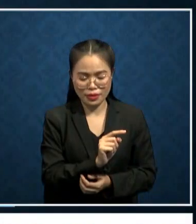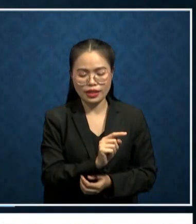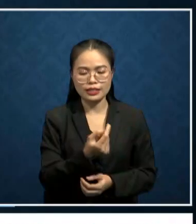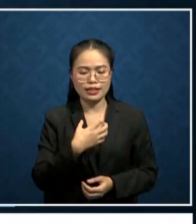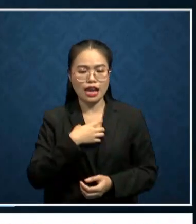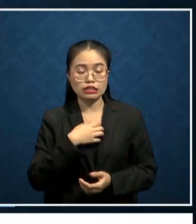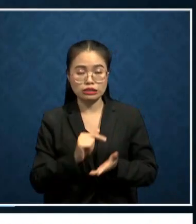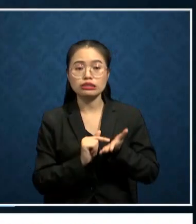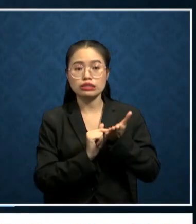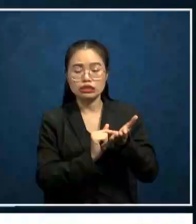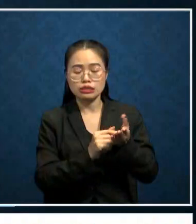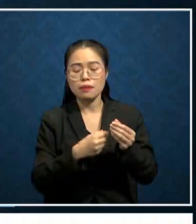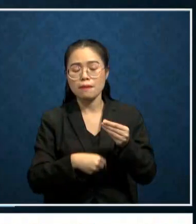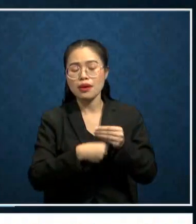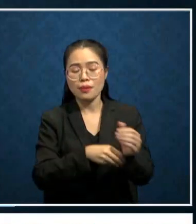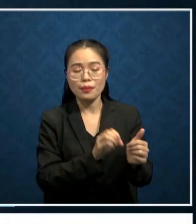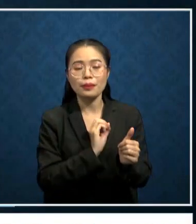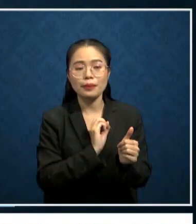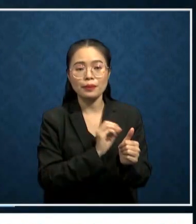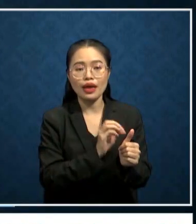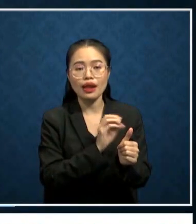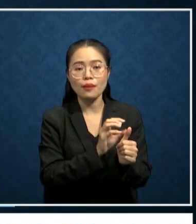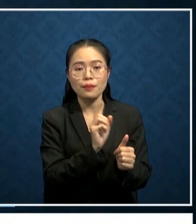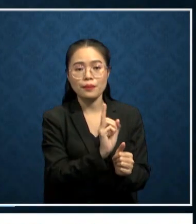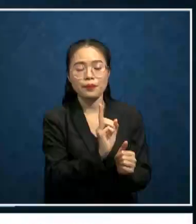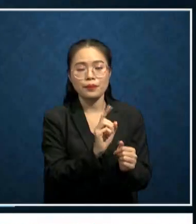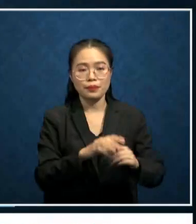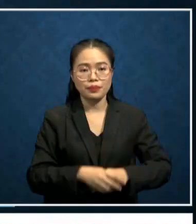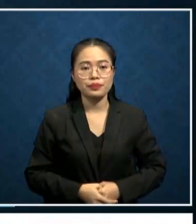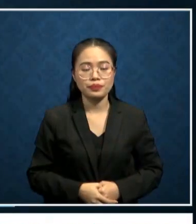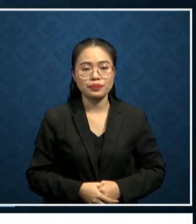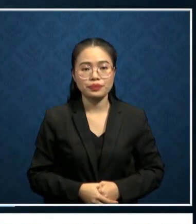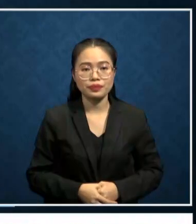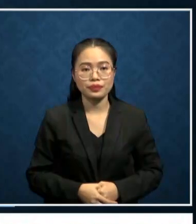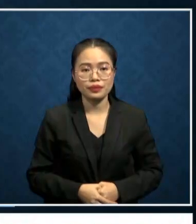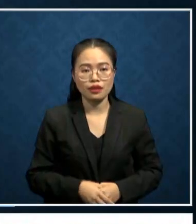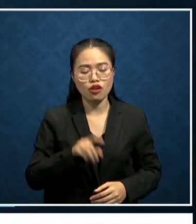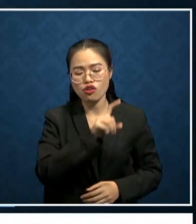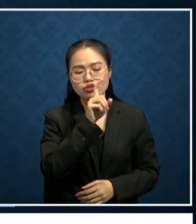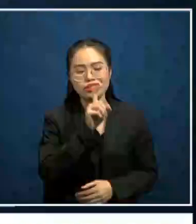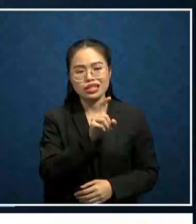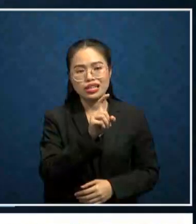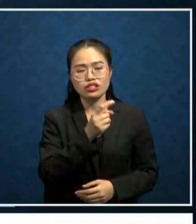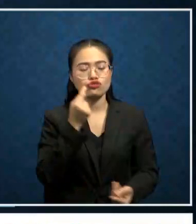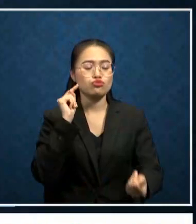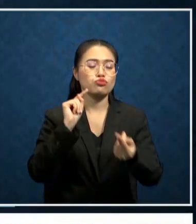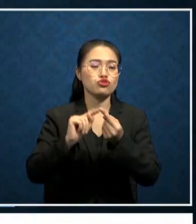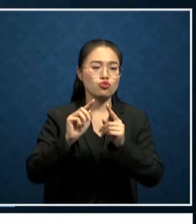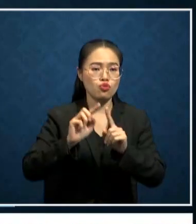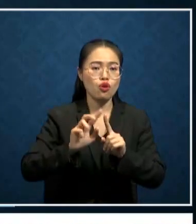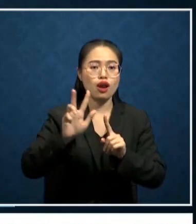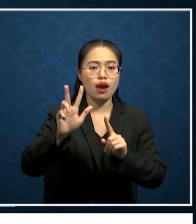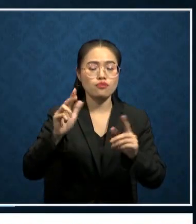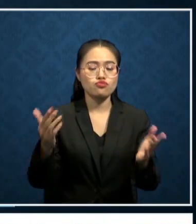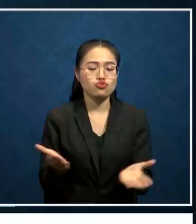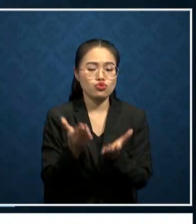เห็นเพิ่มเติมนะครับว่าเอ่อการตั้งประเด็นข้อสังเกตเพิ่มเติมของวัตถุประสงค์ที่ 3ส่งเสริมการ